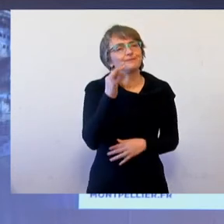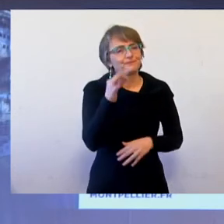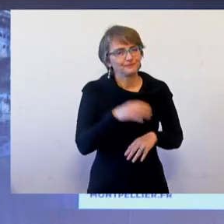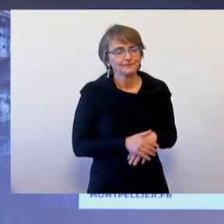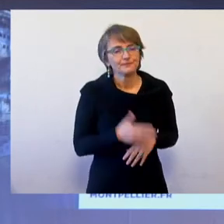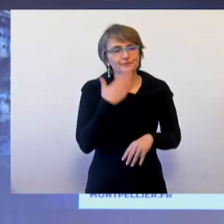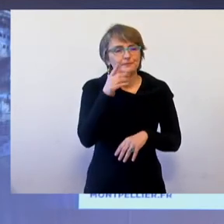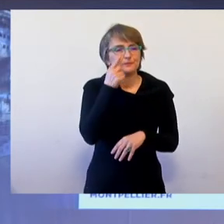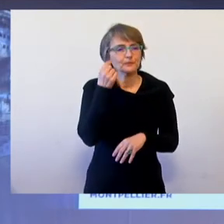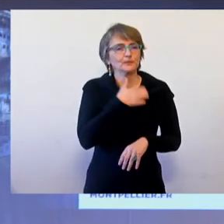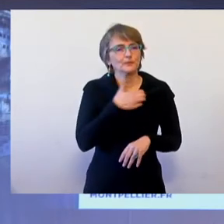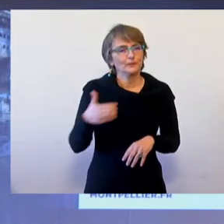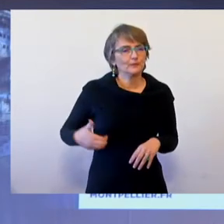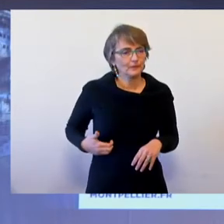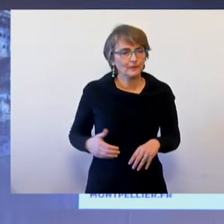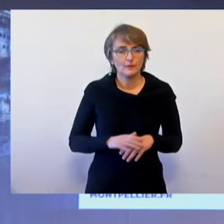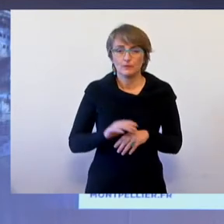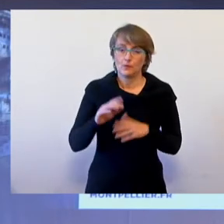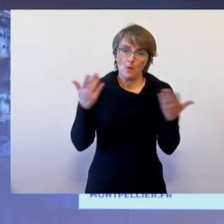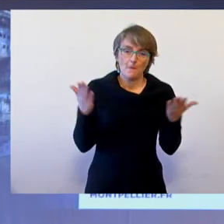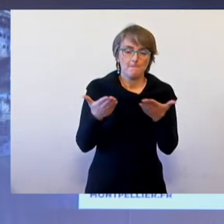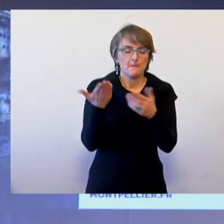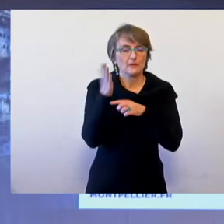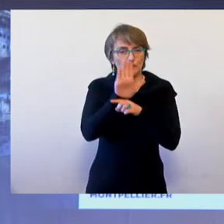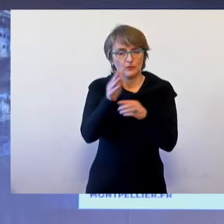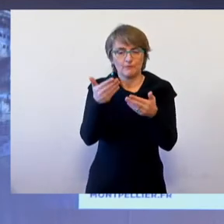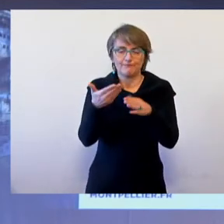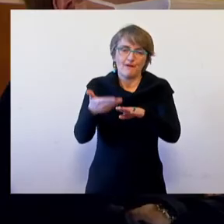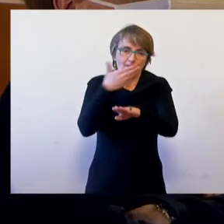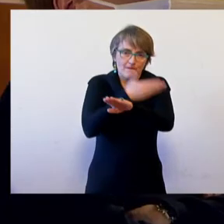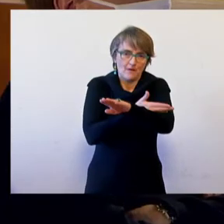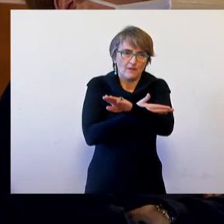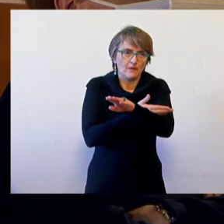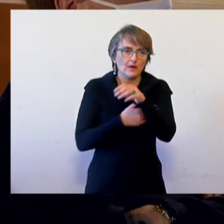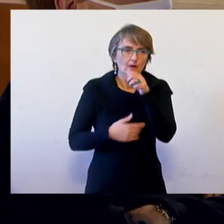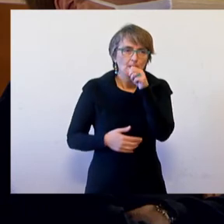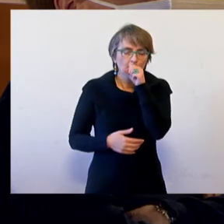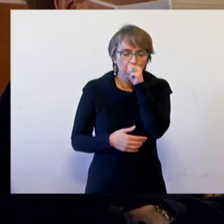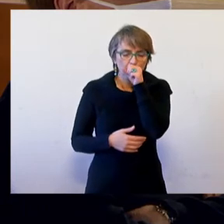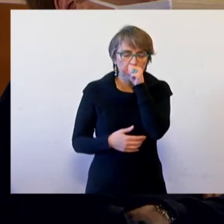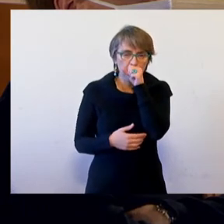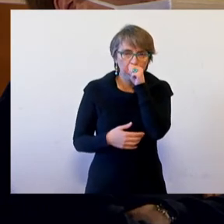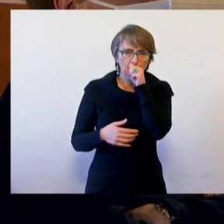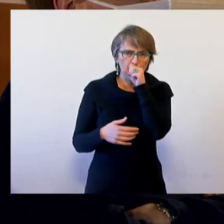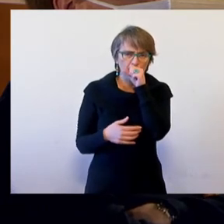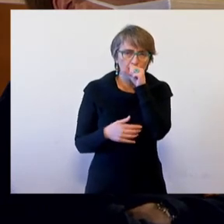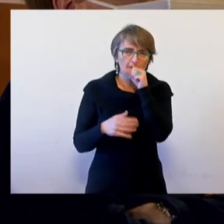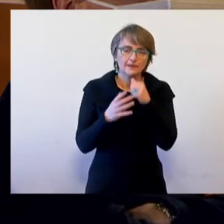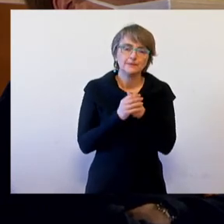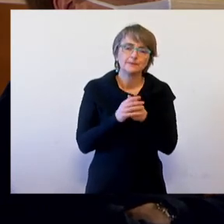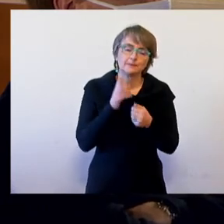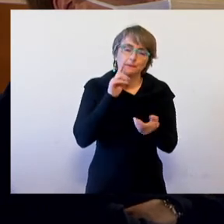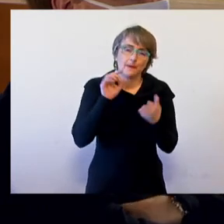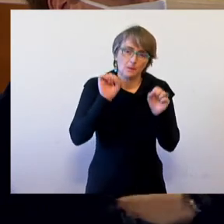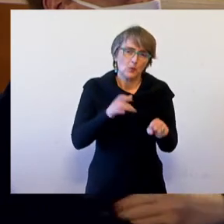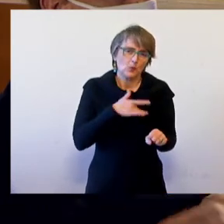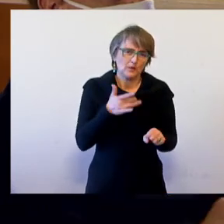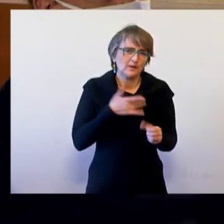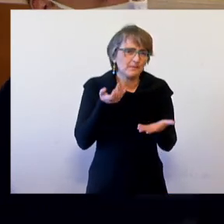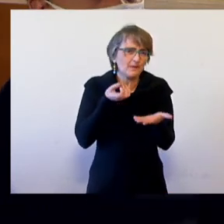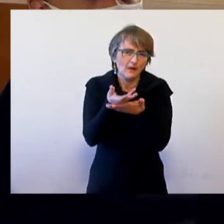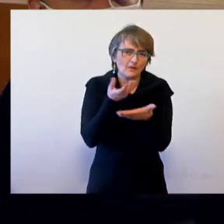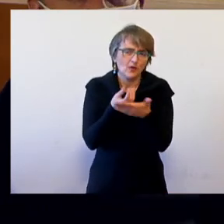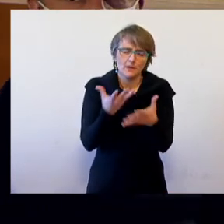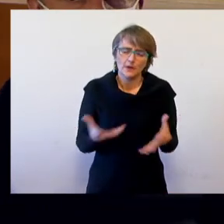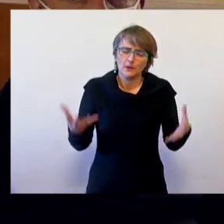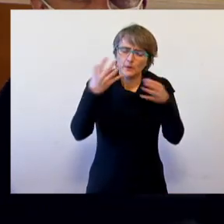le maire. En préambule de la présentation de cette délibération, il est sans doute un petit peu utile que je vous présente de façon assez